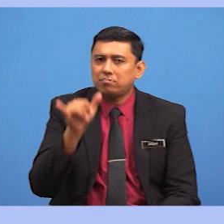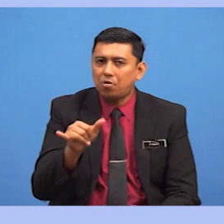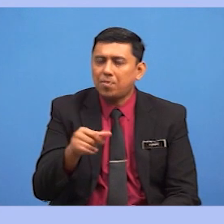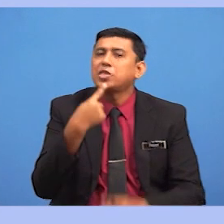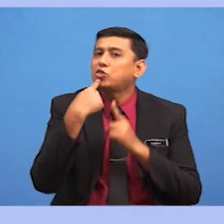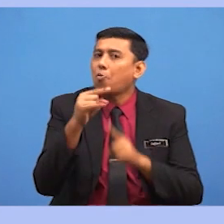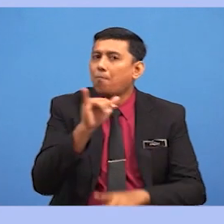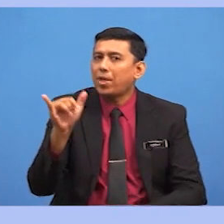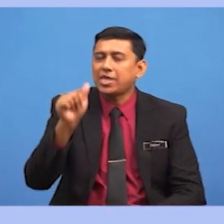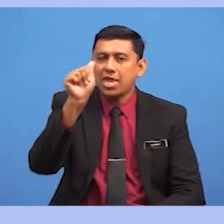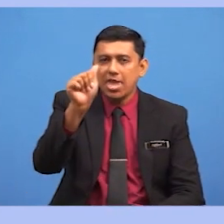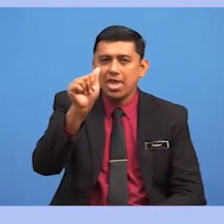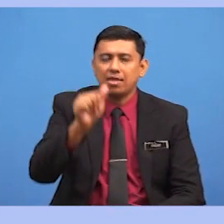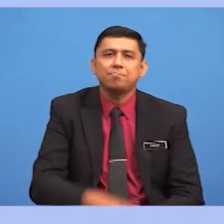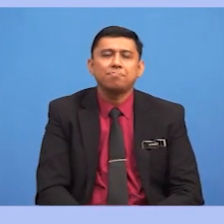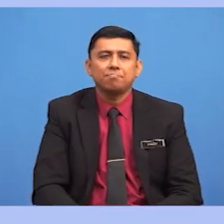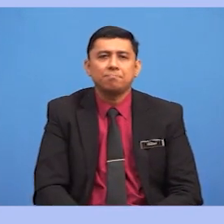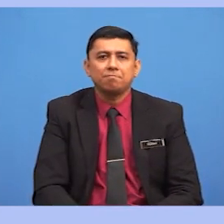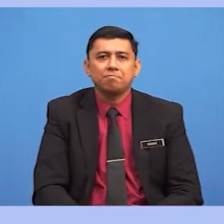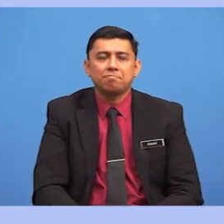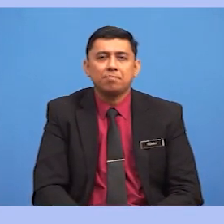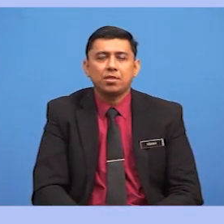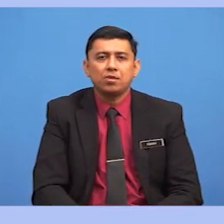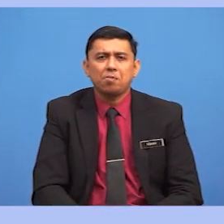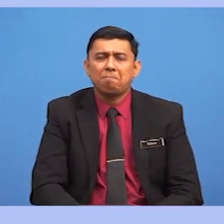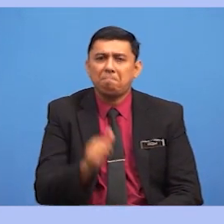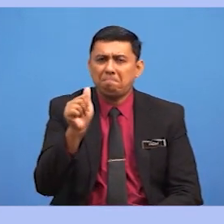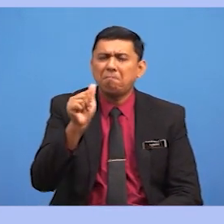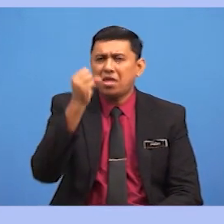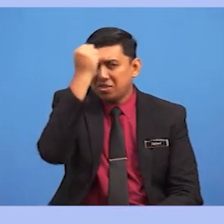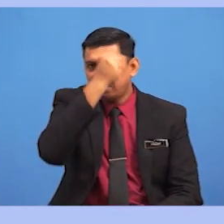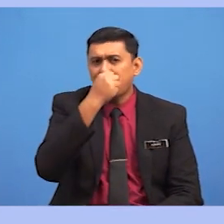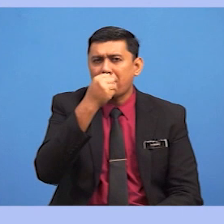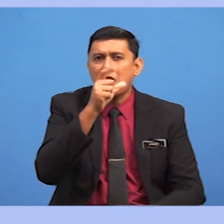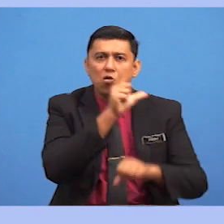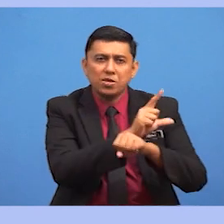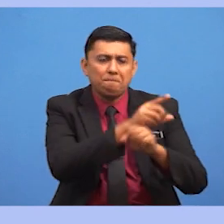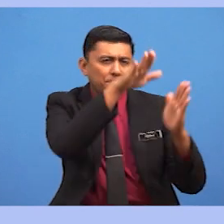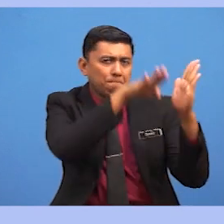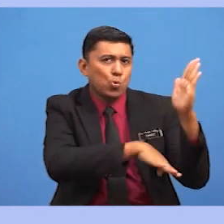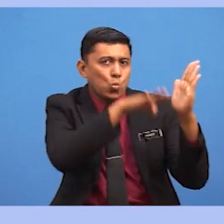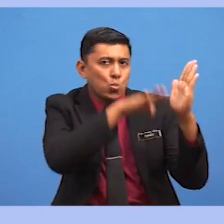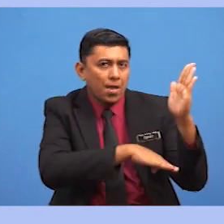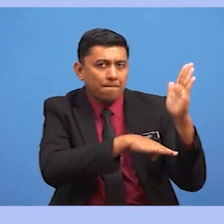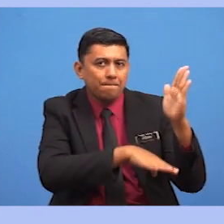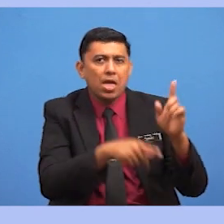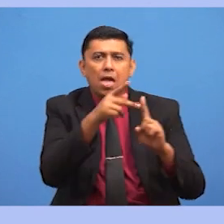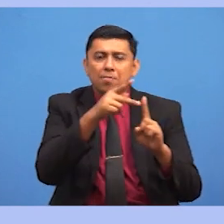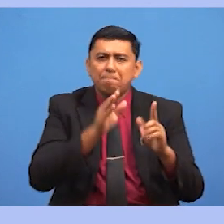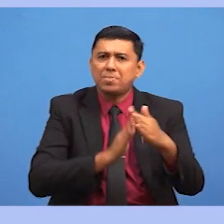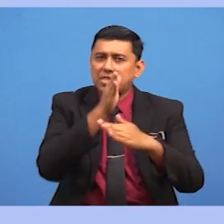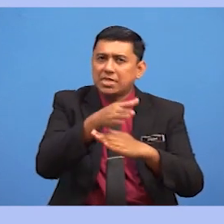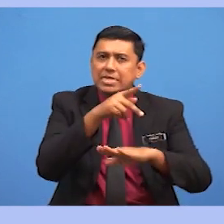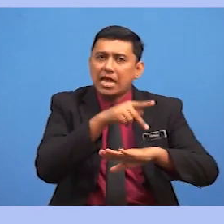Ya, jawapannya A. Sifat logam semakin berkurang apabila merentasi kala dari kiri